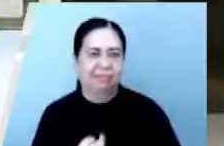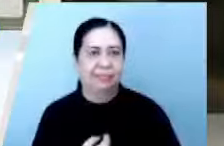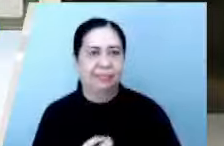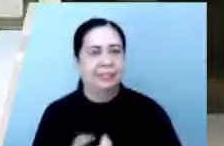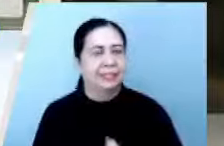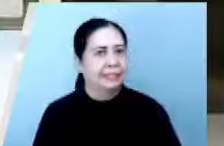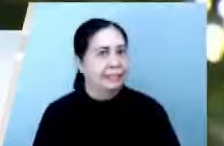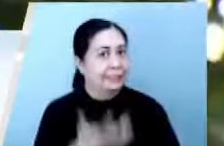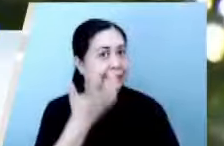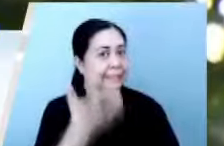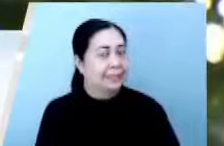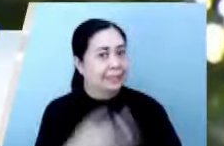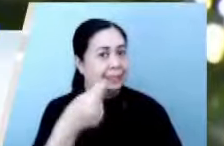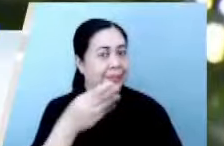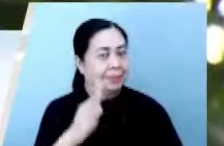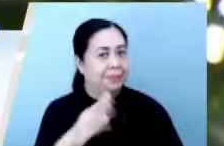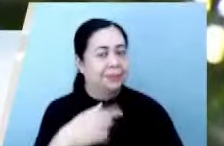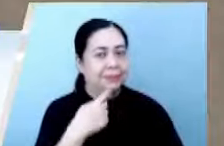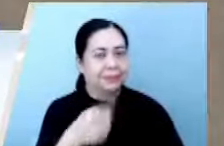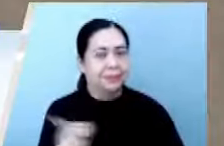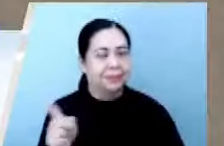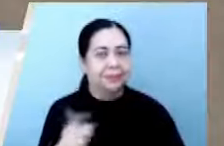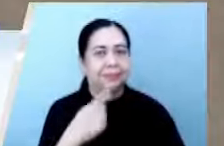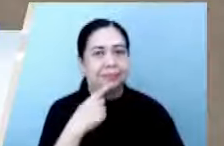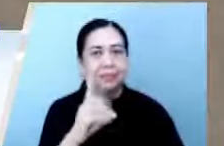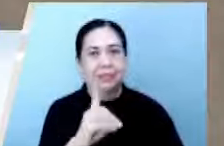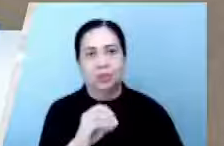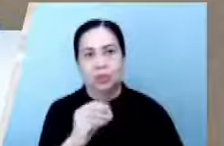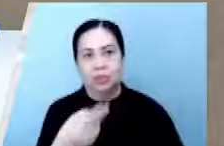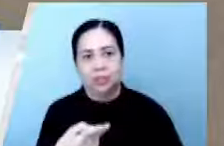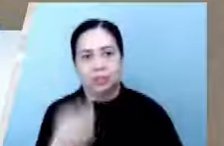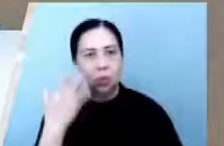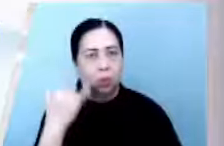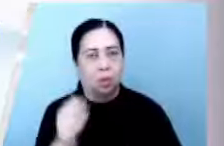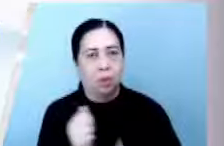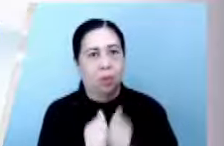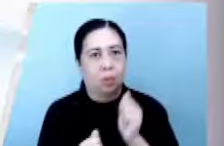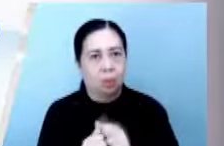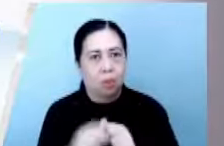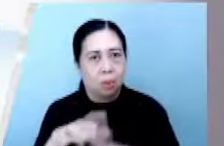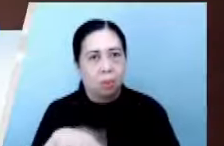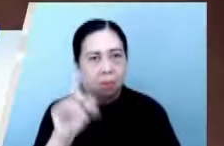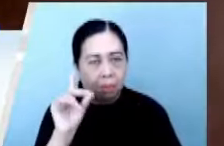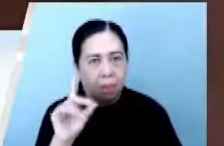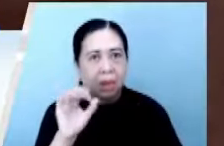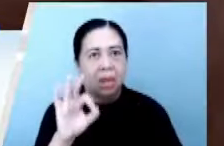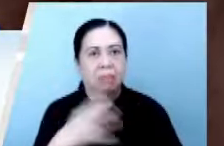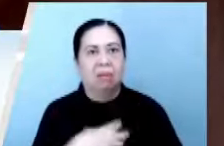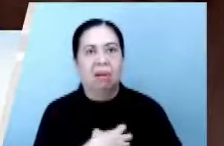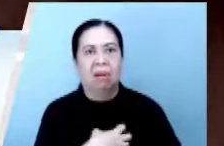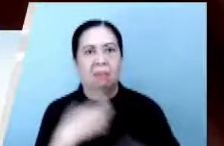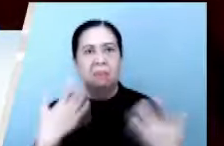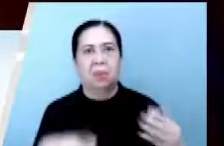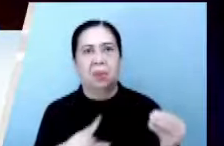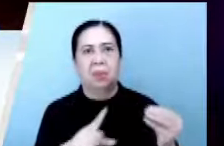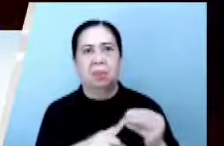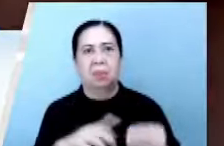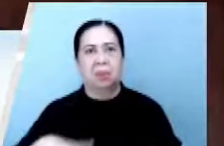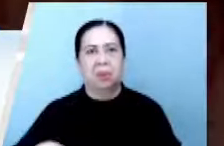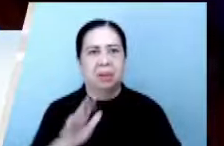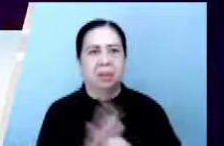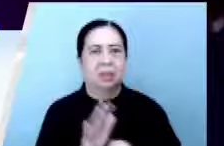ang hypertension ayon sa Department of Health. Dahil karaniwang nadidiskubre kapag inatake ka na ng komplikasyon gaya ng heart